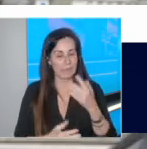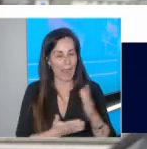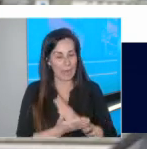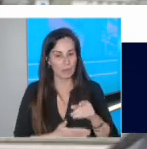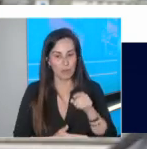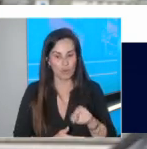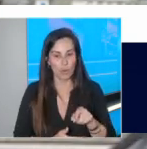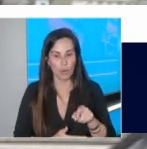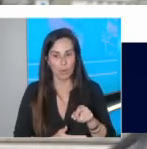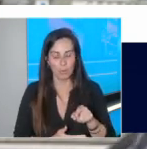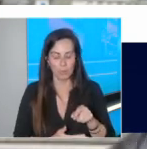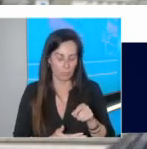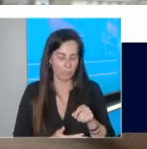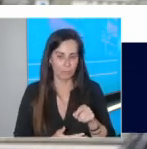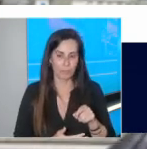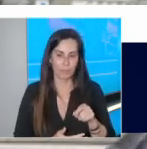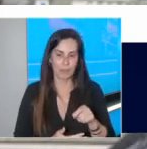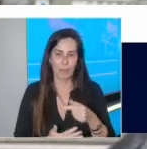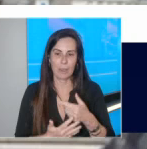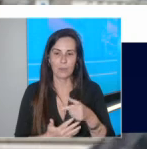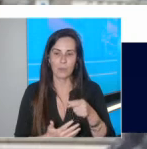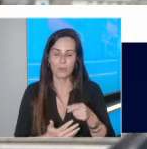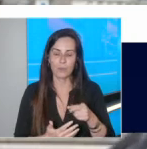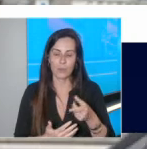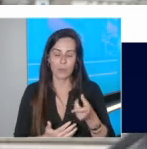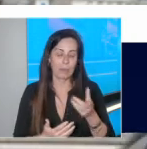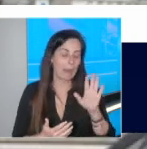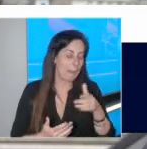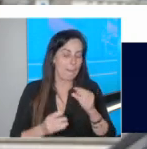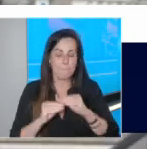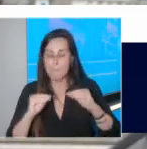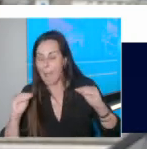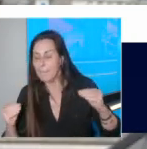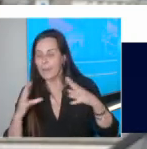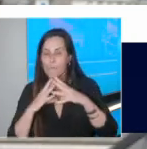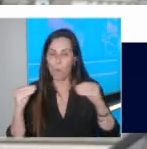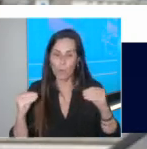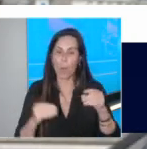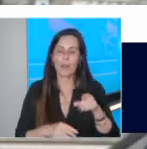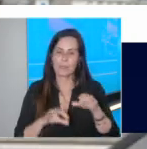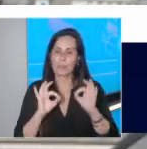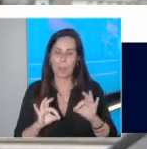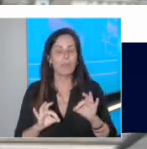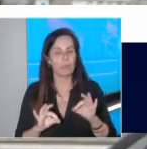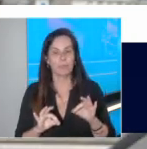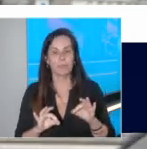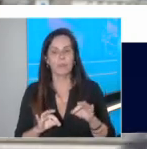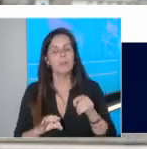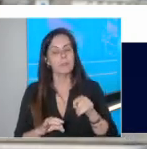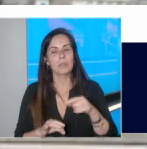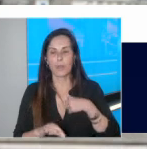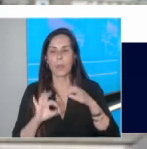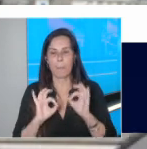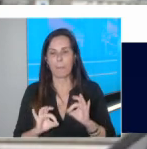הזה שהוא לכאורה טריוויאלי, על איזשהו מאמן פוטבול בוושינגטון של בית ספר, אז זה באמת עשוי לסמן